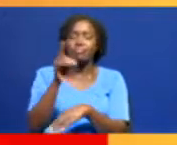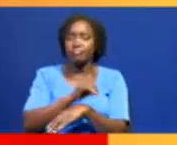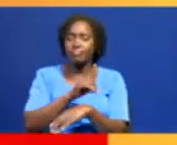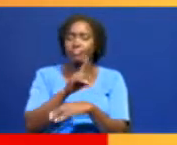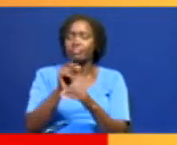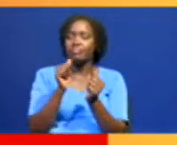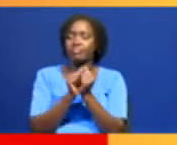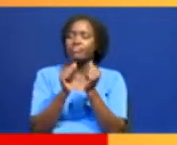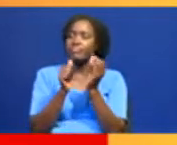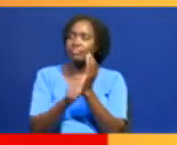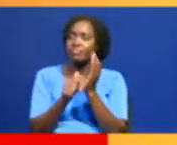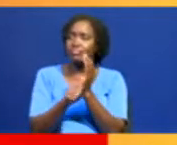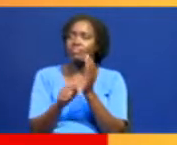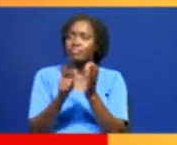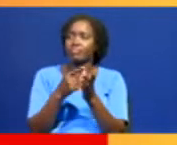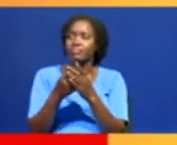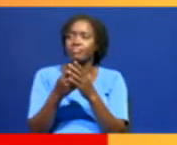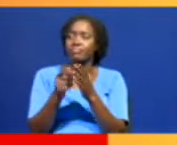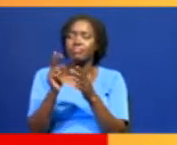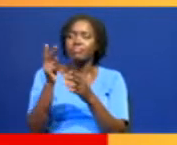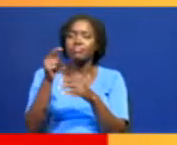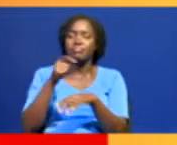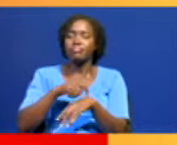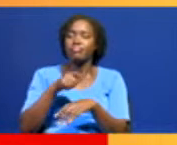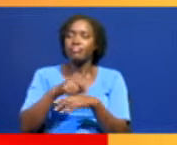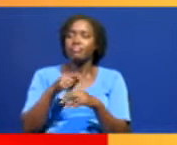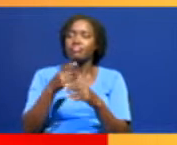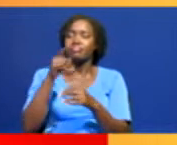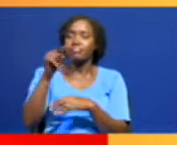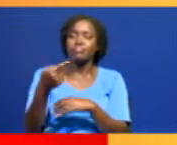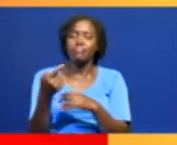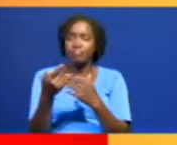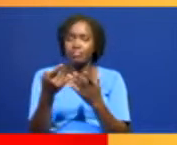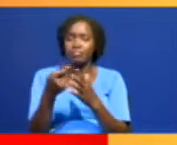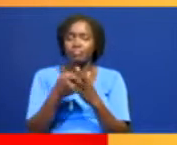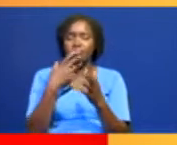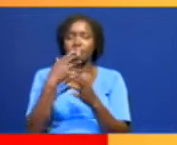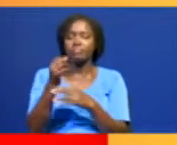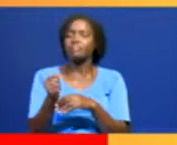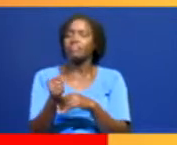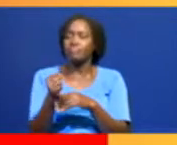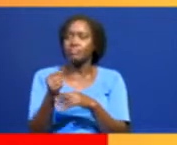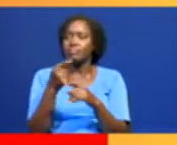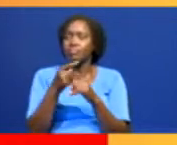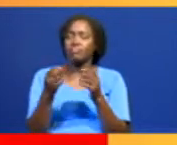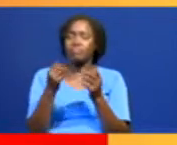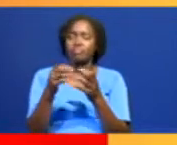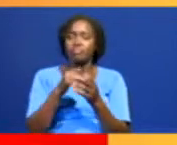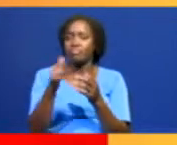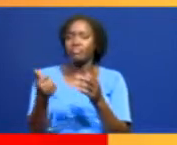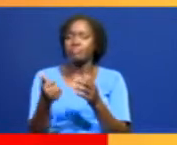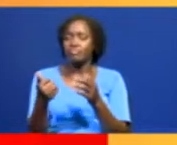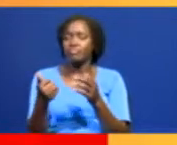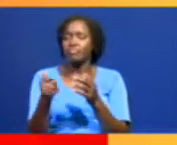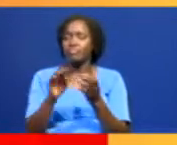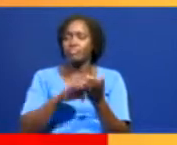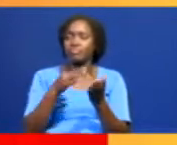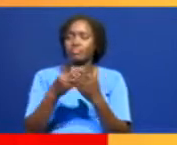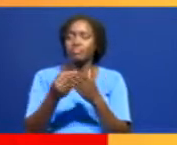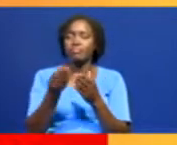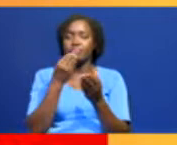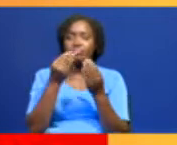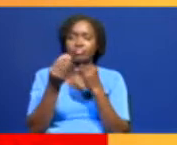mpaka alipokuja kuitisha ile Asla Fund mara ya pili alipewa shilingi 1000 kutoka 500. Lakini kuna wengi ambao wamechukua hizo Asla Fund na